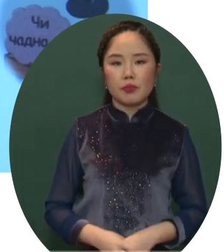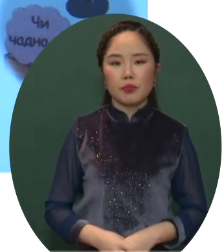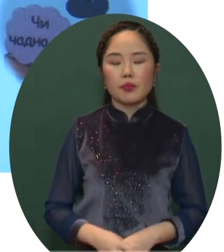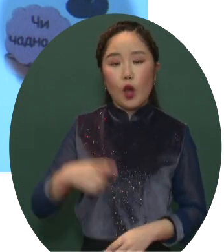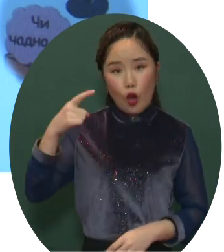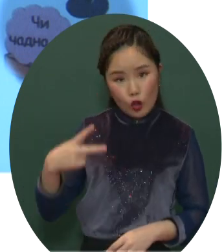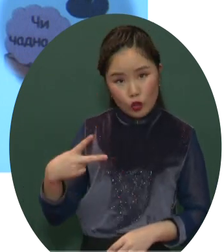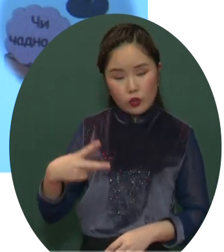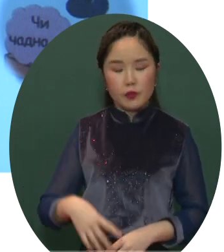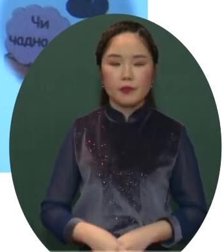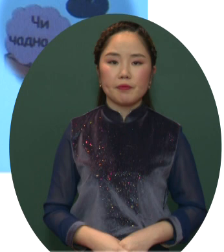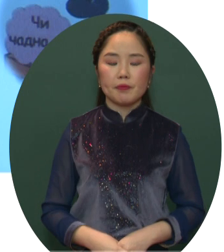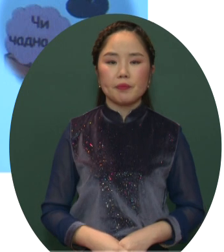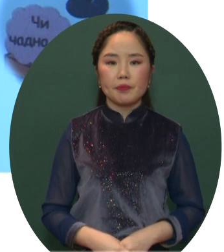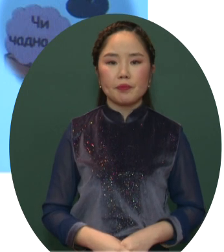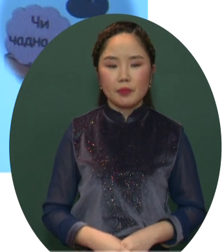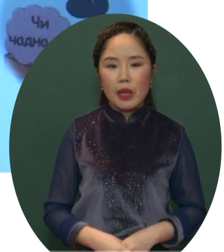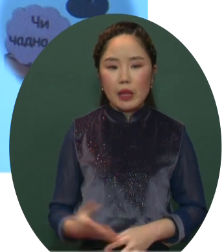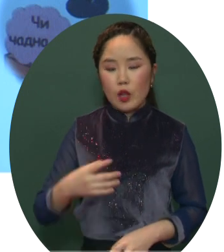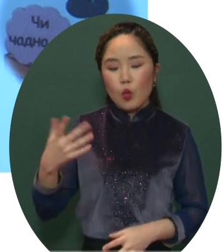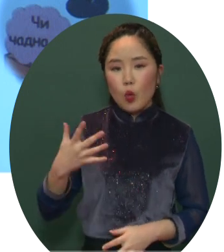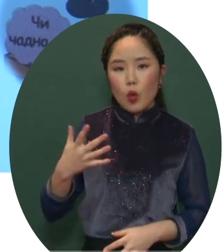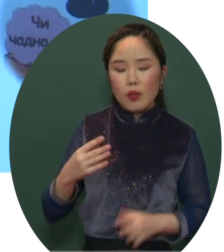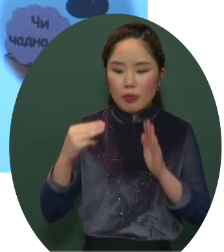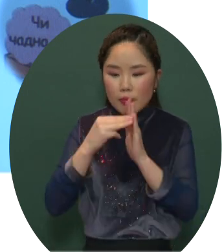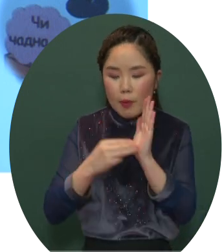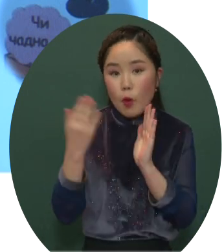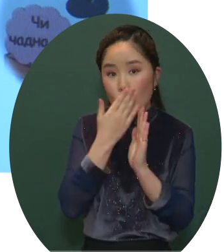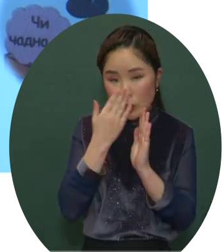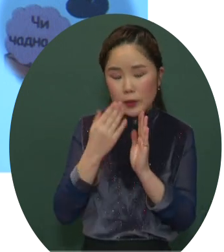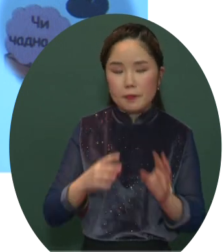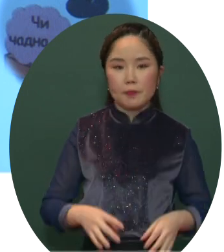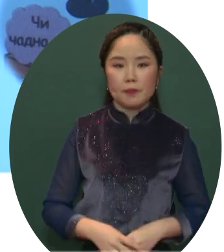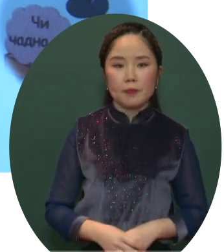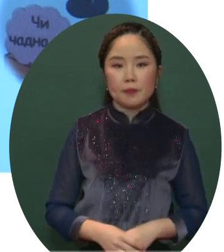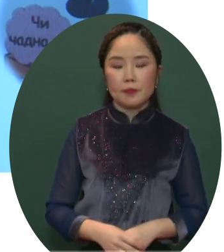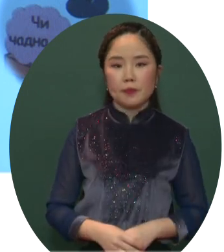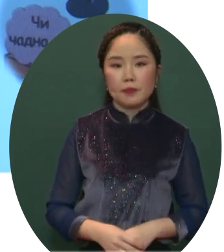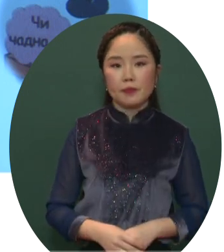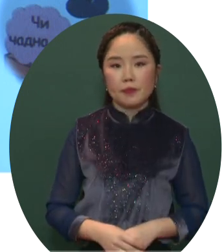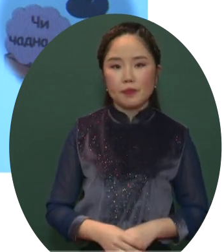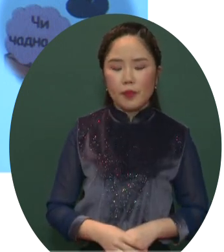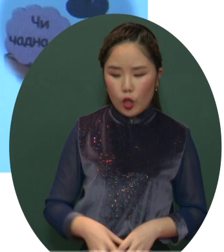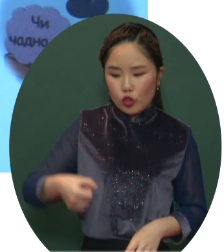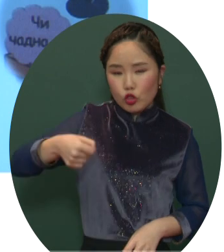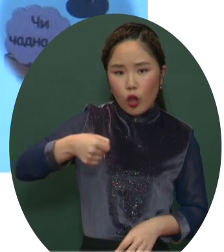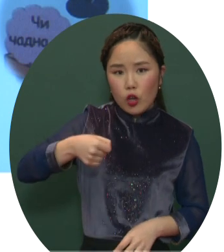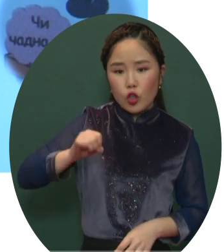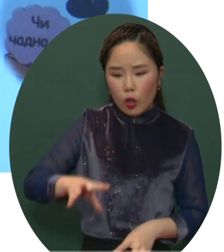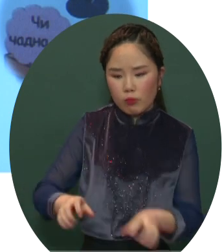Дараагийн зургийг хараарай. Бас доорайгаа тайлбарыг нь уншаарай. Тортой